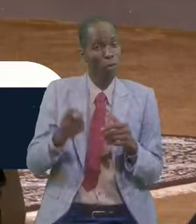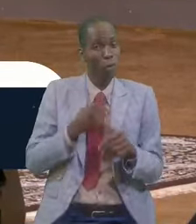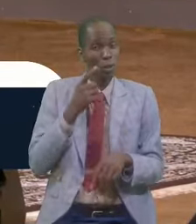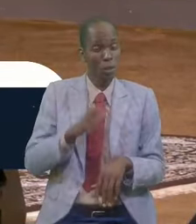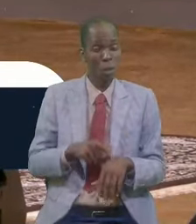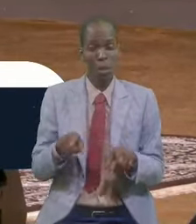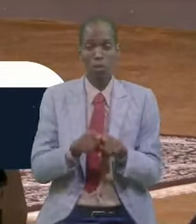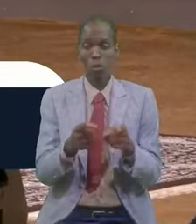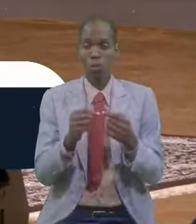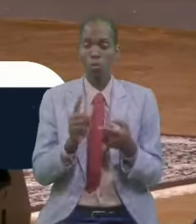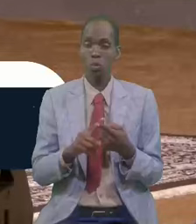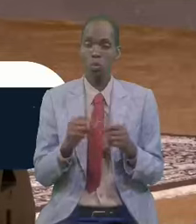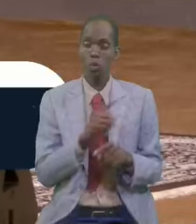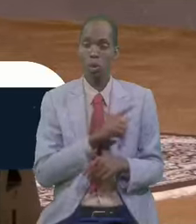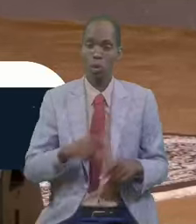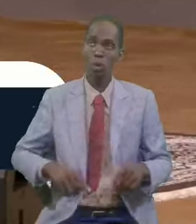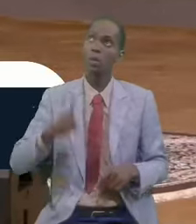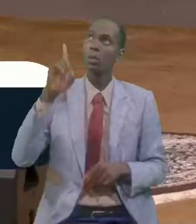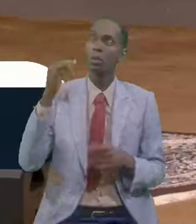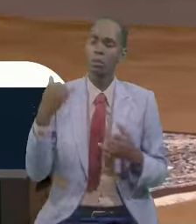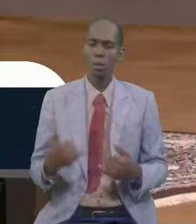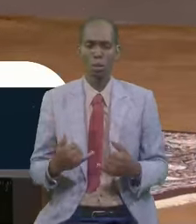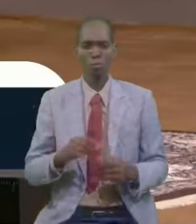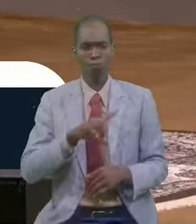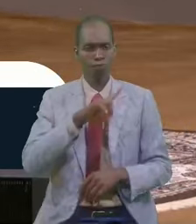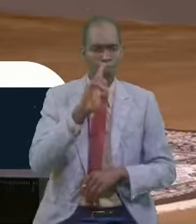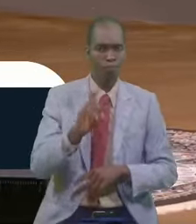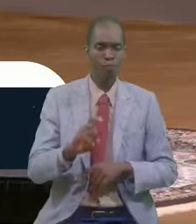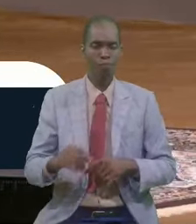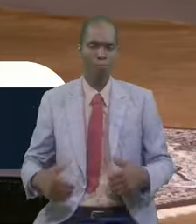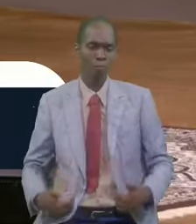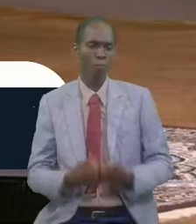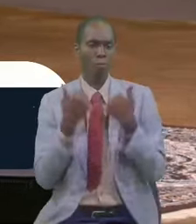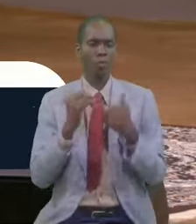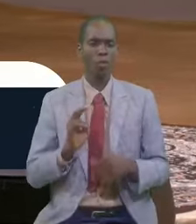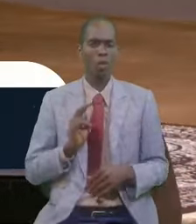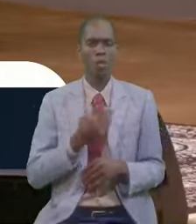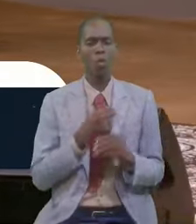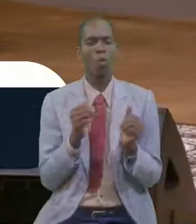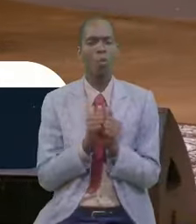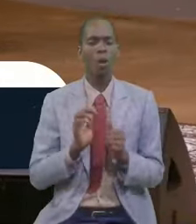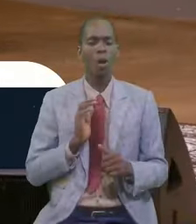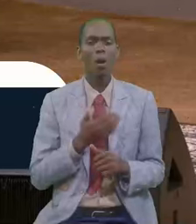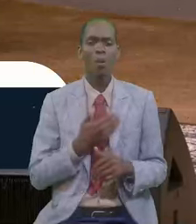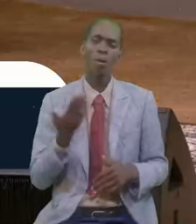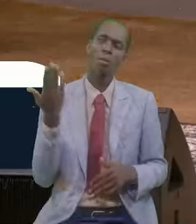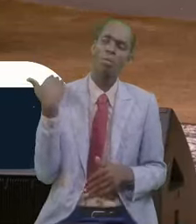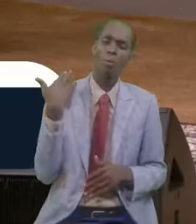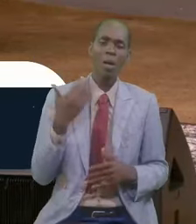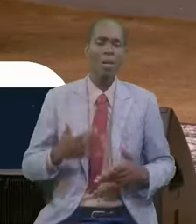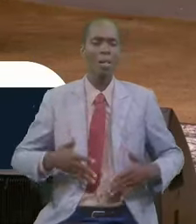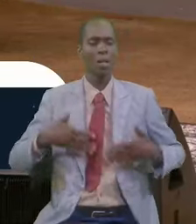fois, comme nous venons à lui, il nous confronte avec notre style de vie dans le passé. Et il